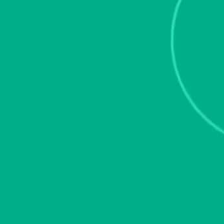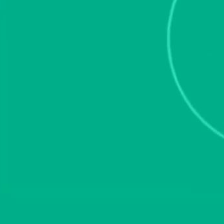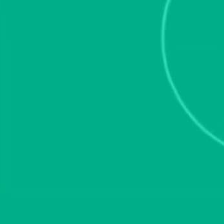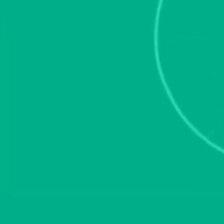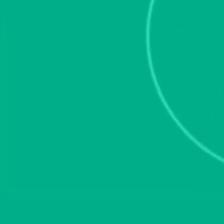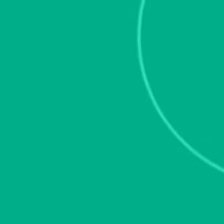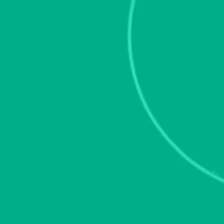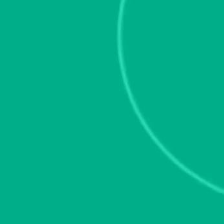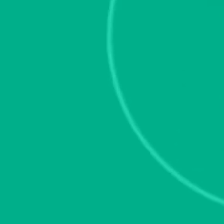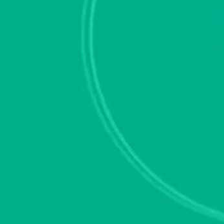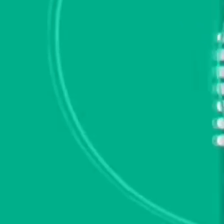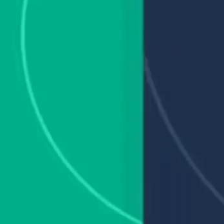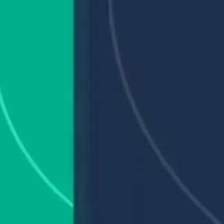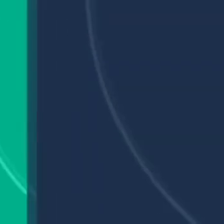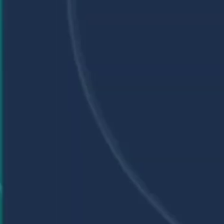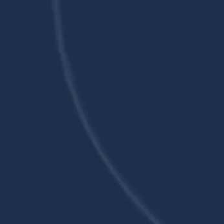Музика